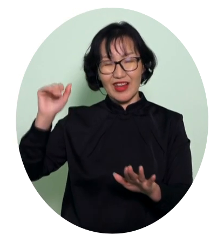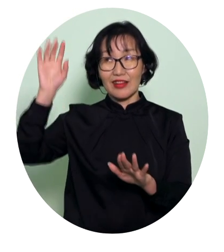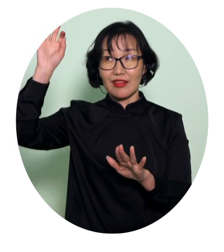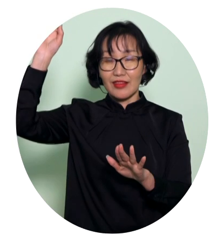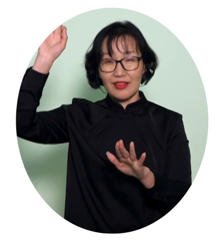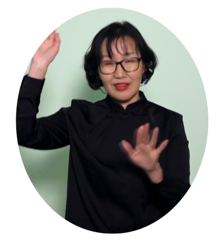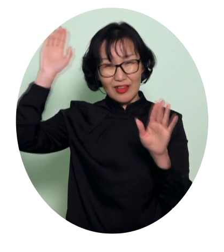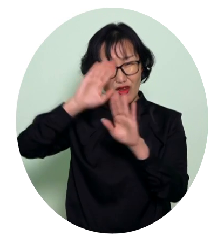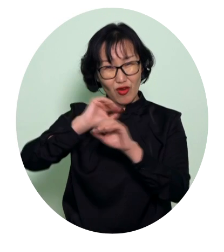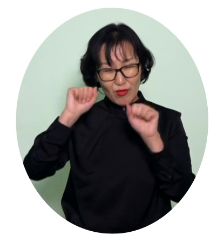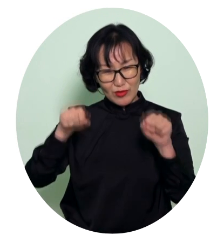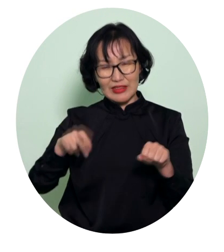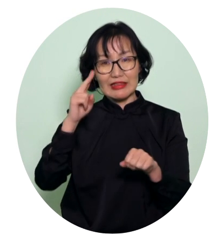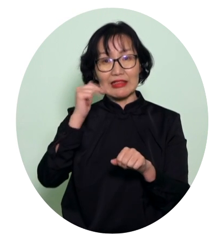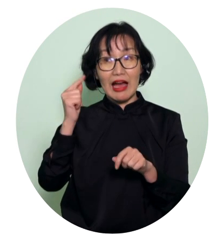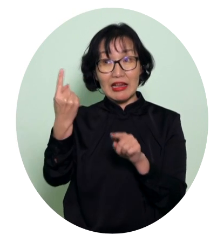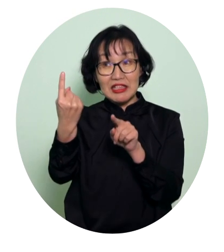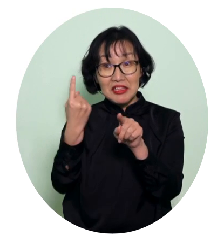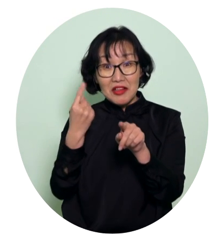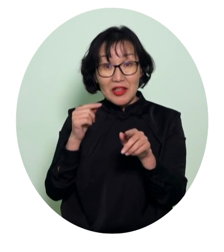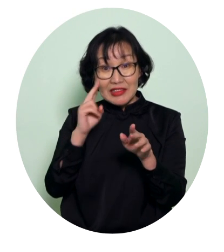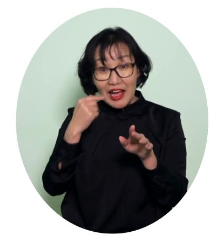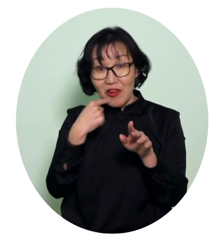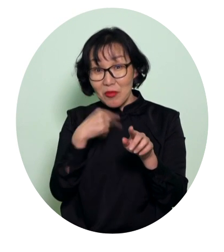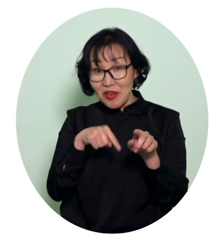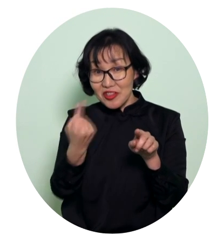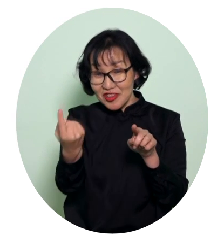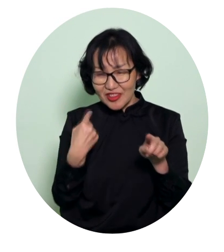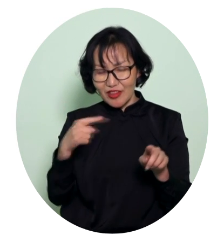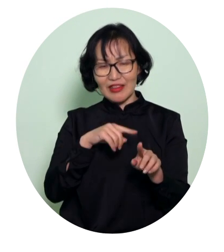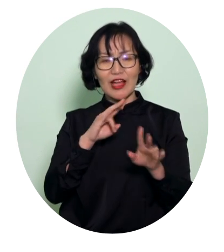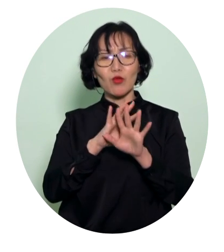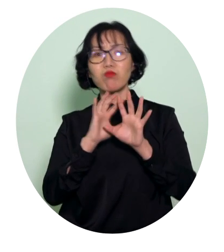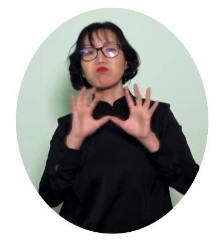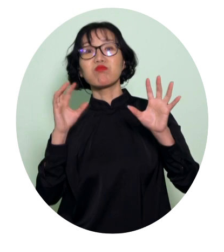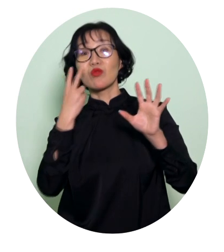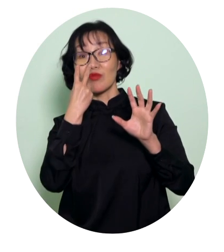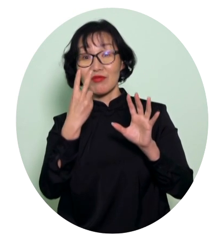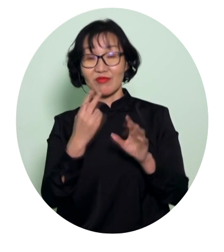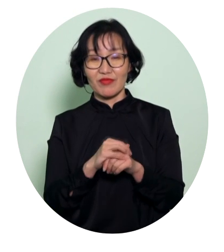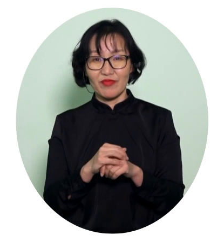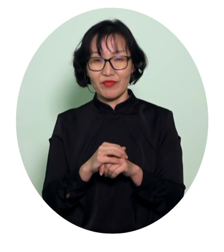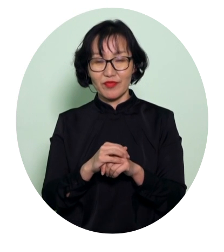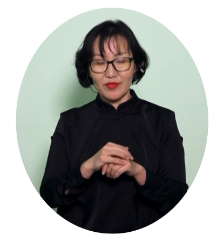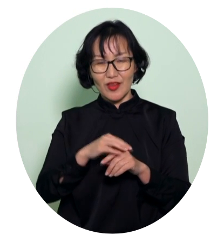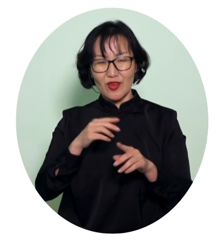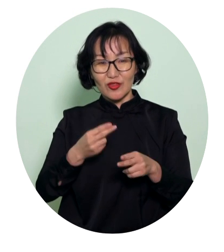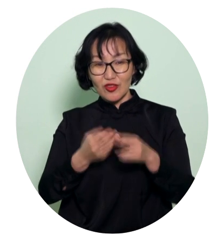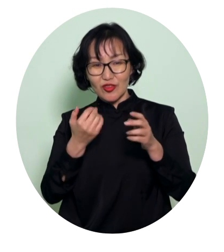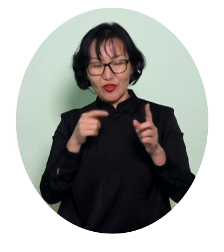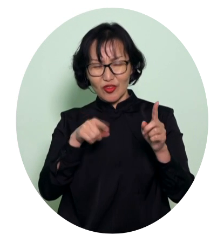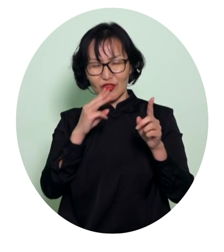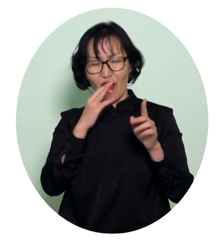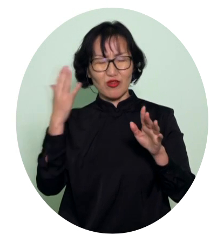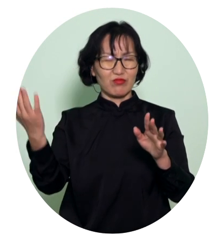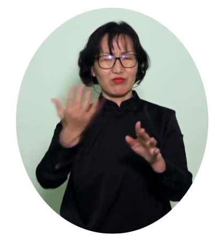хөвөлгөн шувтарч дааг ирлээ гэсэн шуугаан наадмын хөндийг дүүргэсэнсэн. Тоссон ирсэн